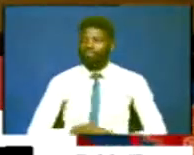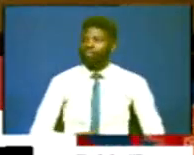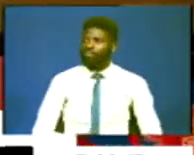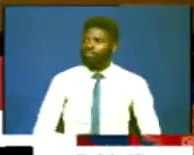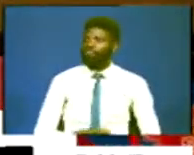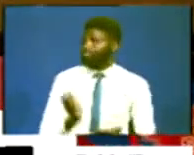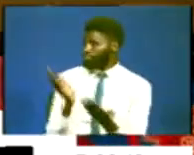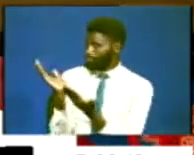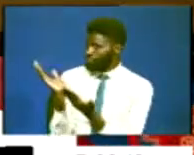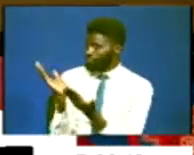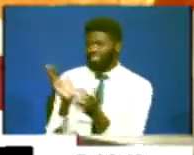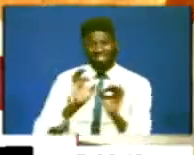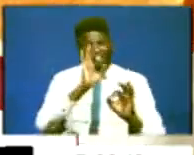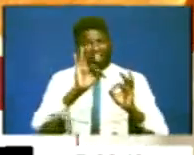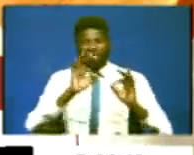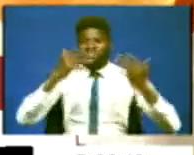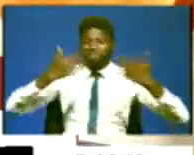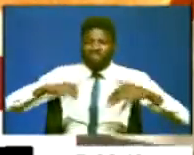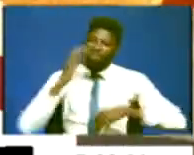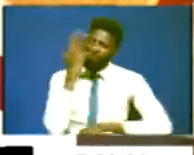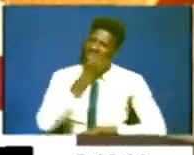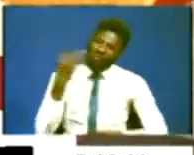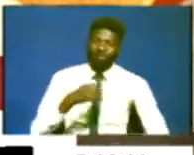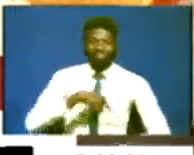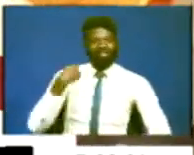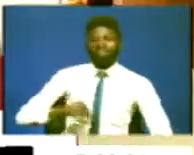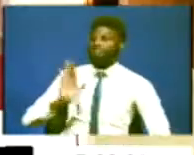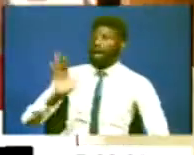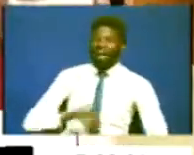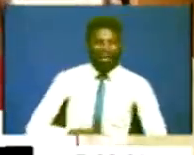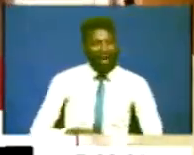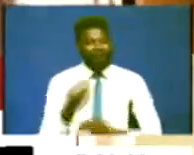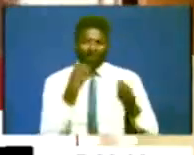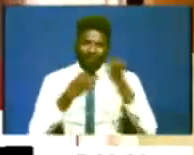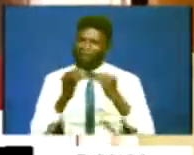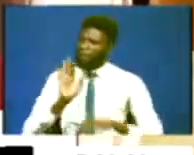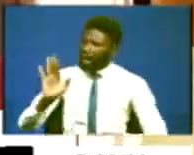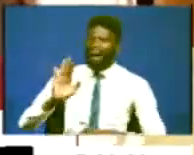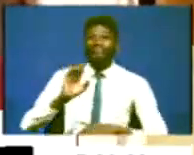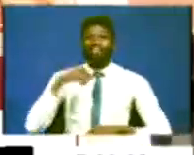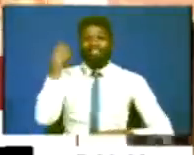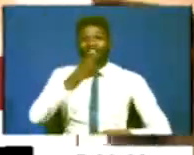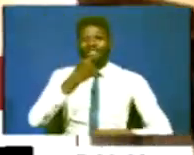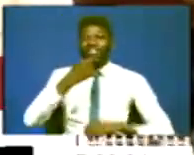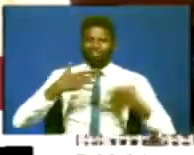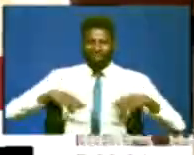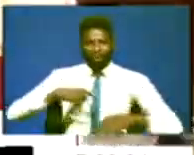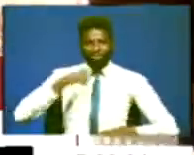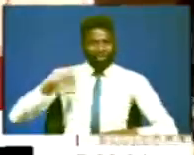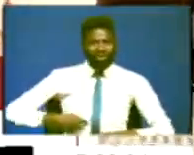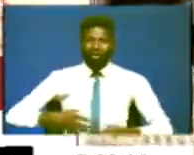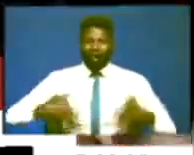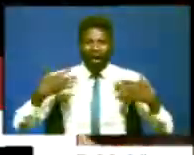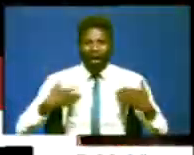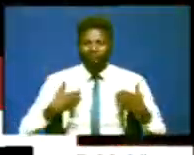Mapambo ya kupendeza ya Wachina, vyakula na furaha kwenye nyuso za Wachina kunaashiria matarajio yao ya mwaka wao